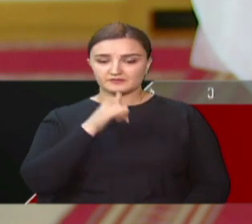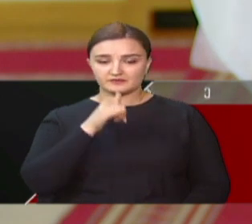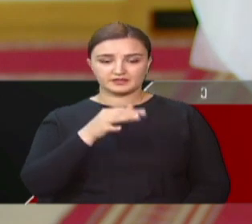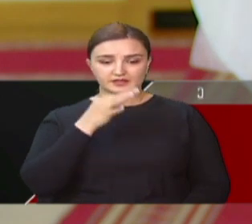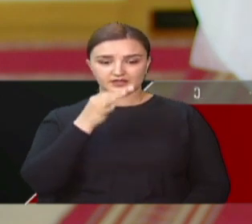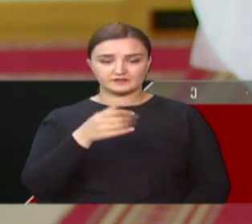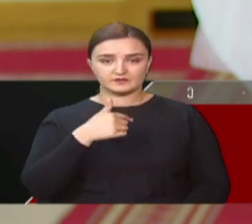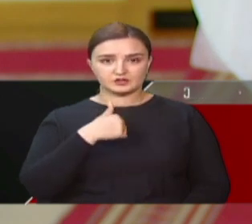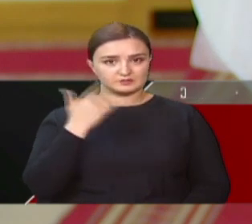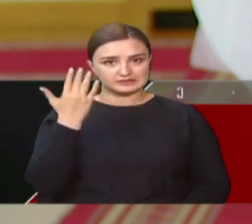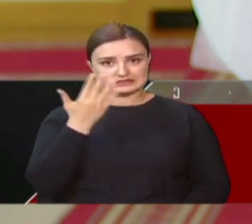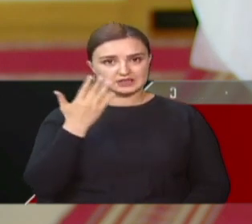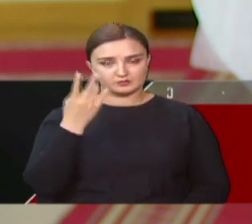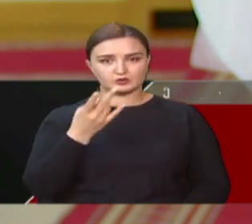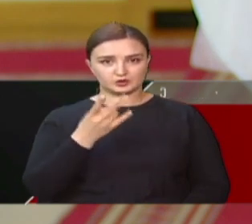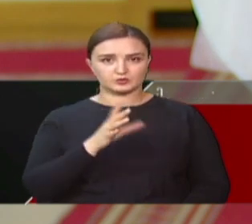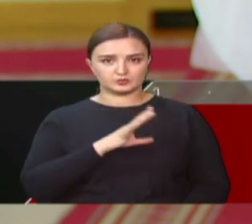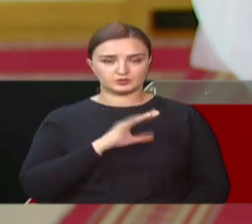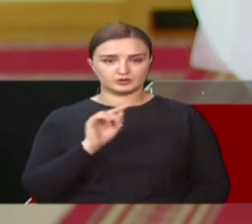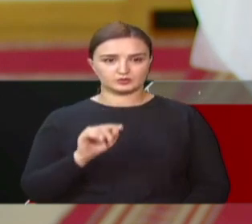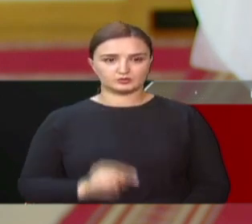ჩემი წარმოდგენით უნდა იყოს რაღაცა